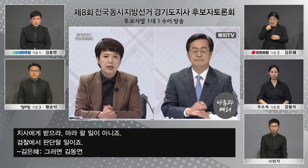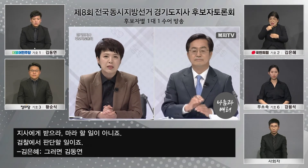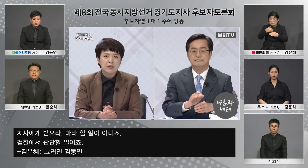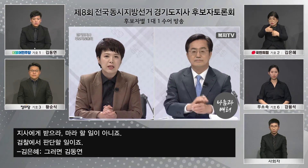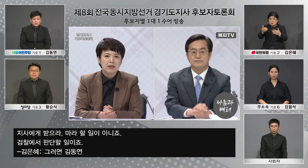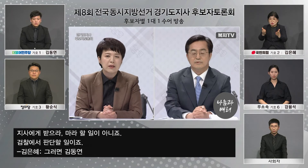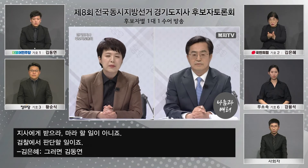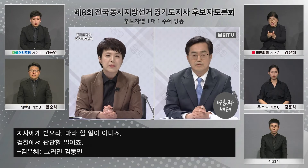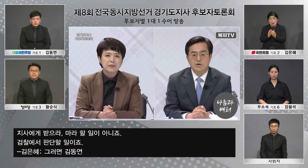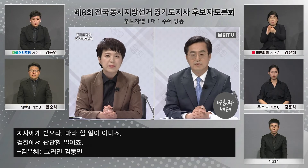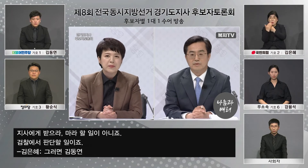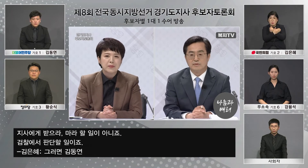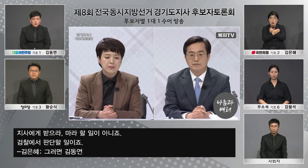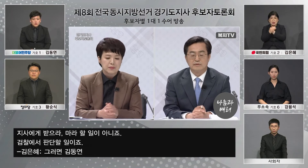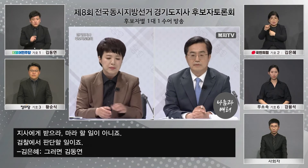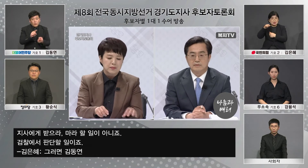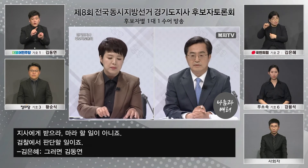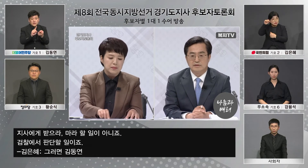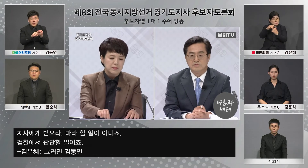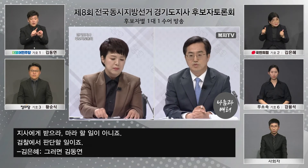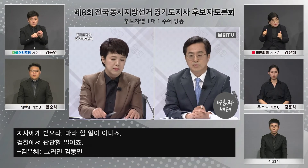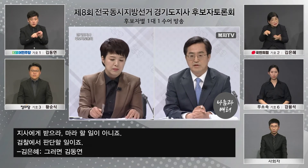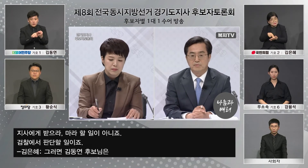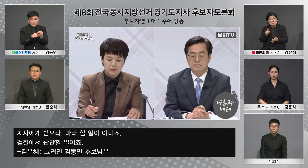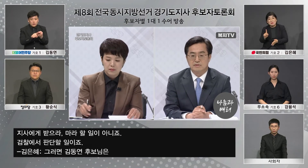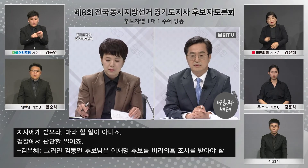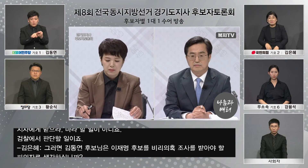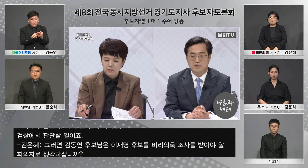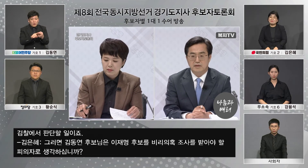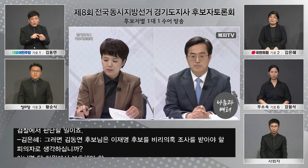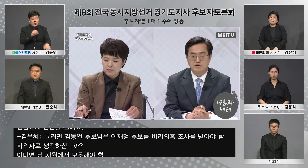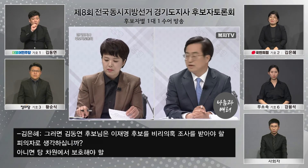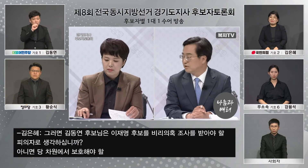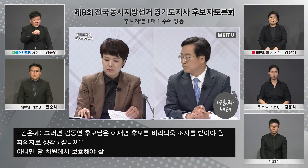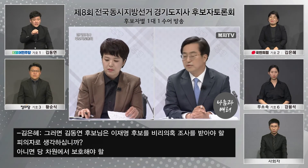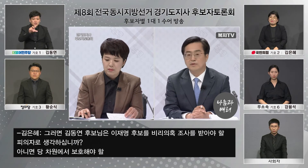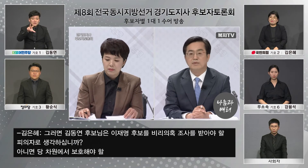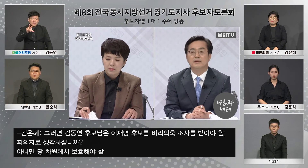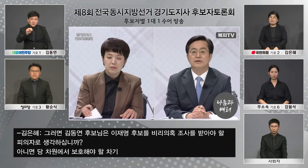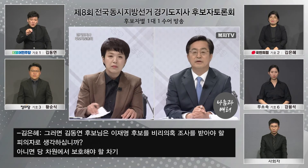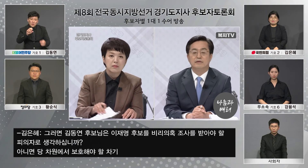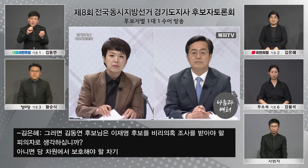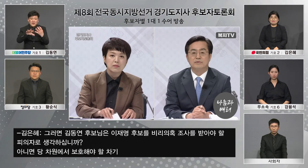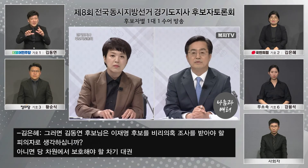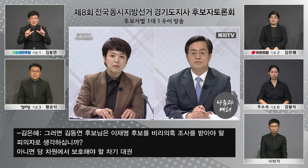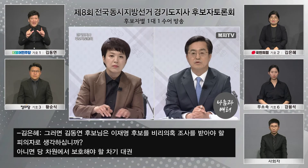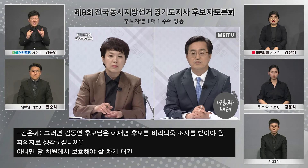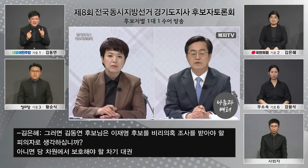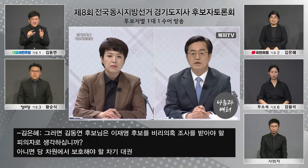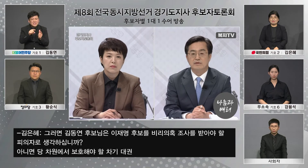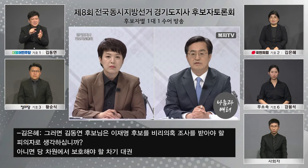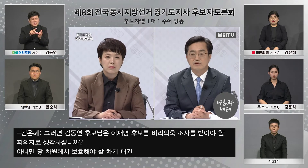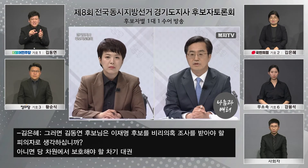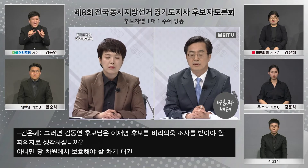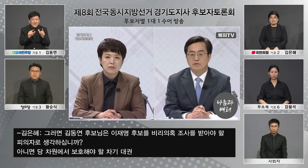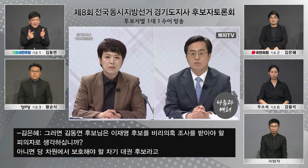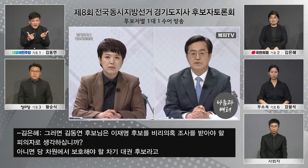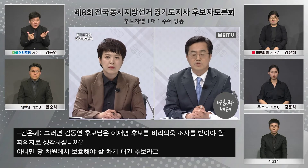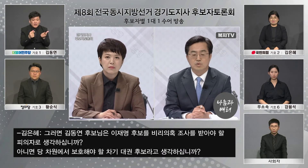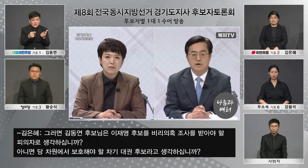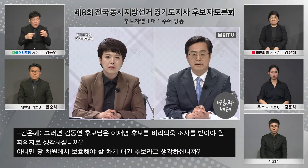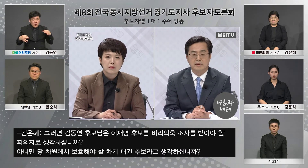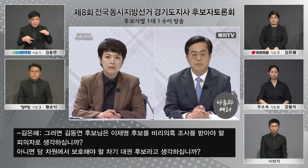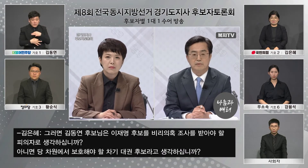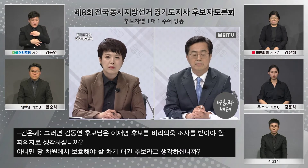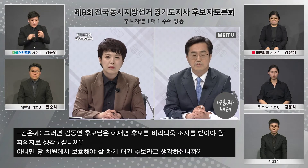대권주자라고 생각하십니까? 그거는 뭐 그 예스 노 대답에서 한 문제가 아니고요. 만약에 뭐 그런 비리에 대해서